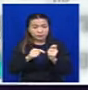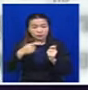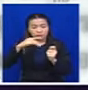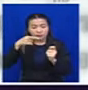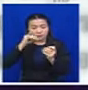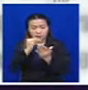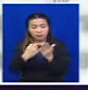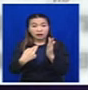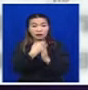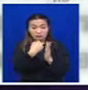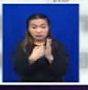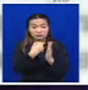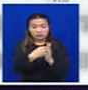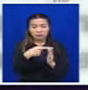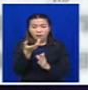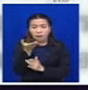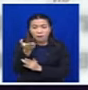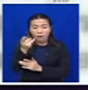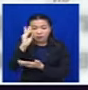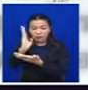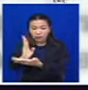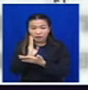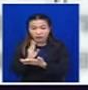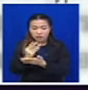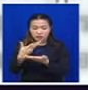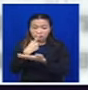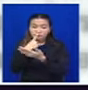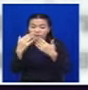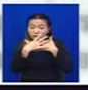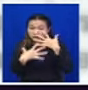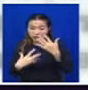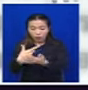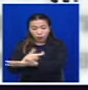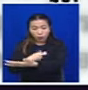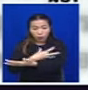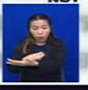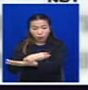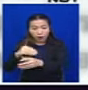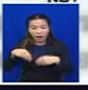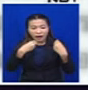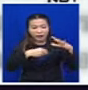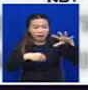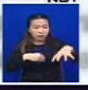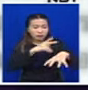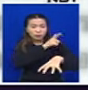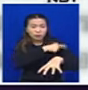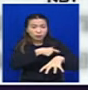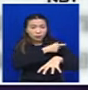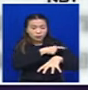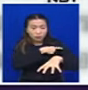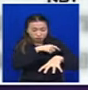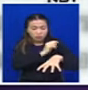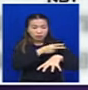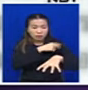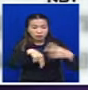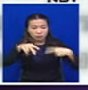จังหวัดราชบุรีครับโดยขอรับบริจาคโลหิตให้กับนายสุราชกาสรสิรินักการพันโรงโรงเรียนโพธาวัฒนาเสนีนี่